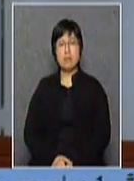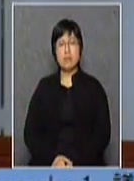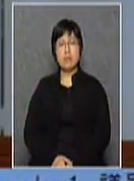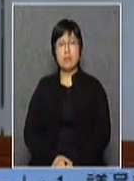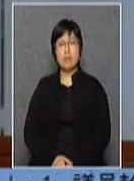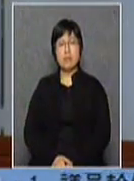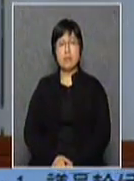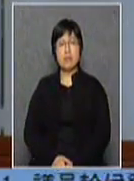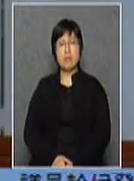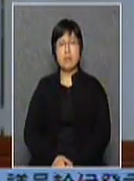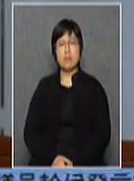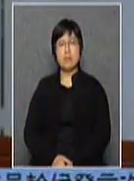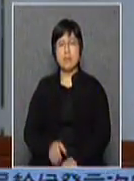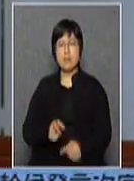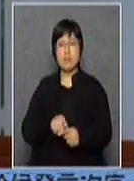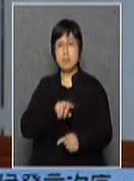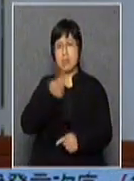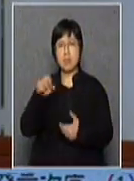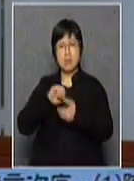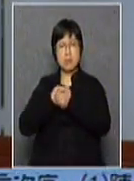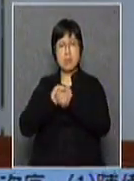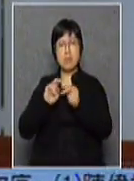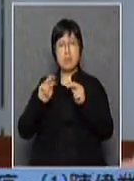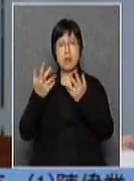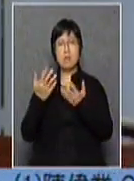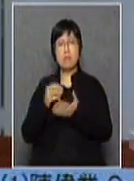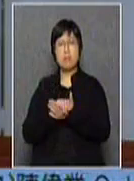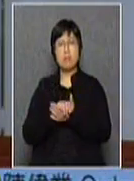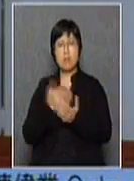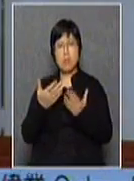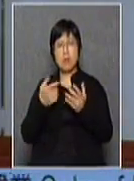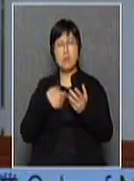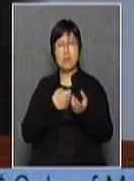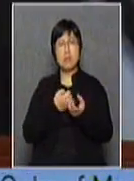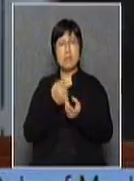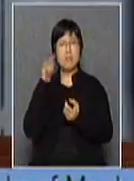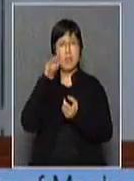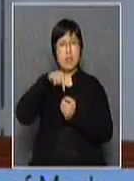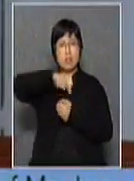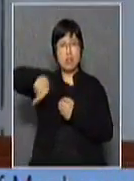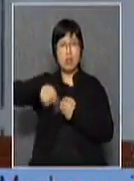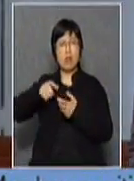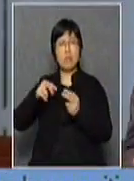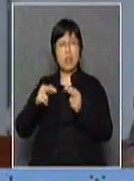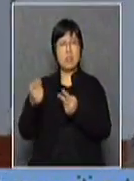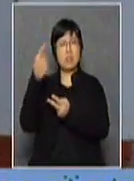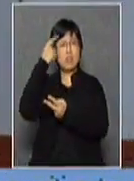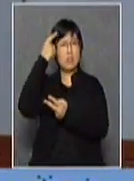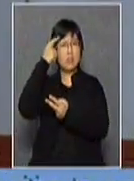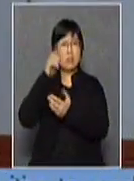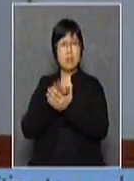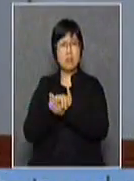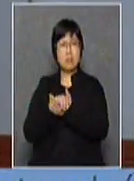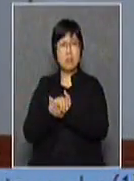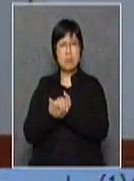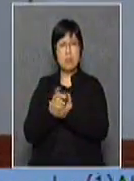其實你睇翻呢個大嶼山嘅發展，或者係玫瑰園工程嘅發展，你就知道呢個係即係呢啲咁